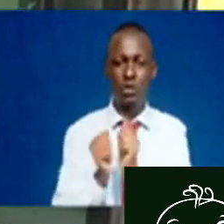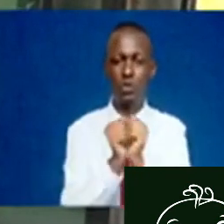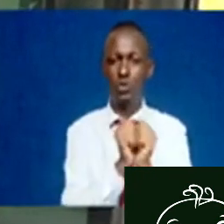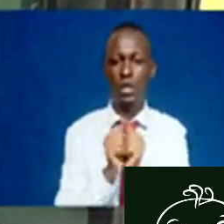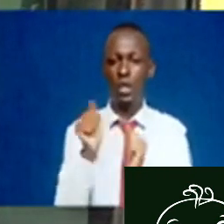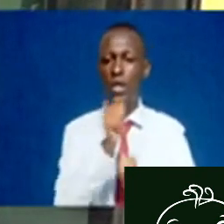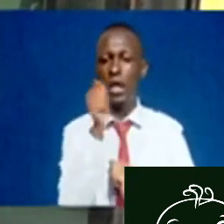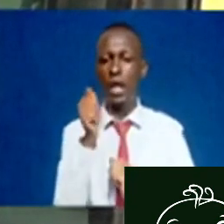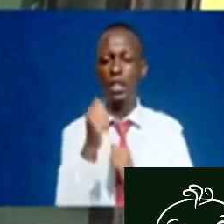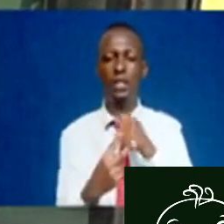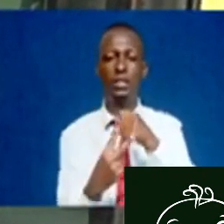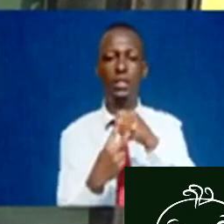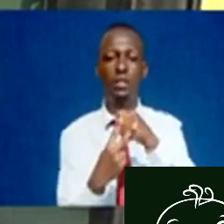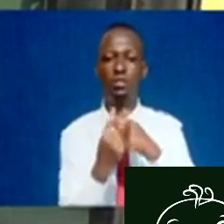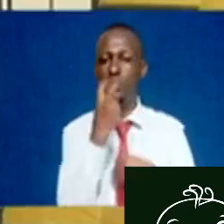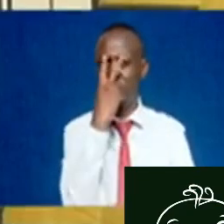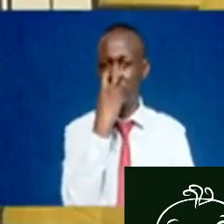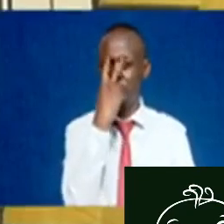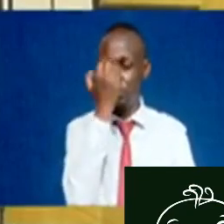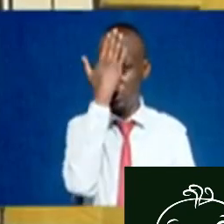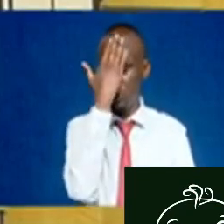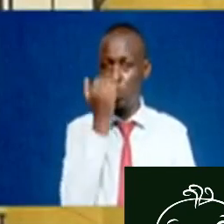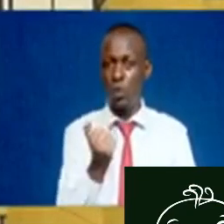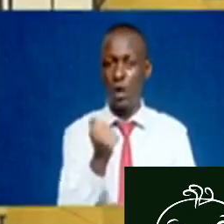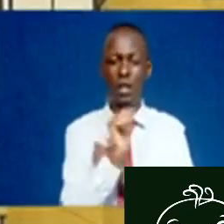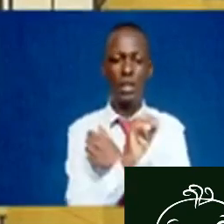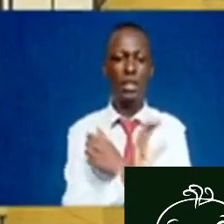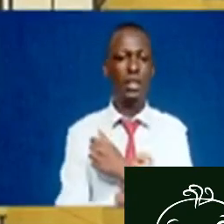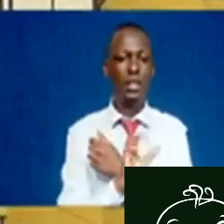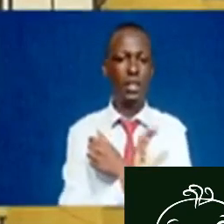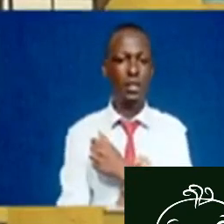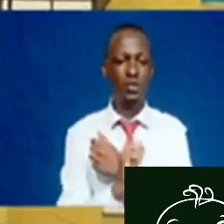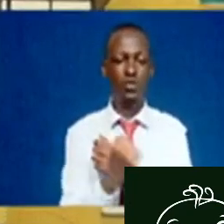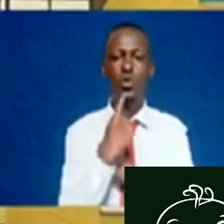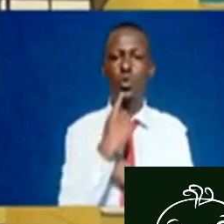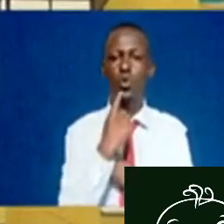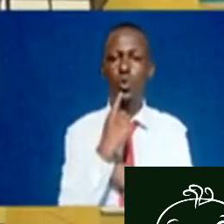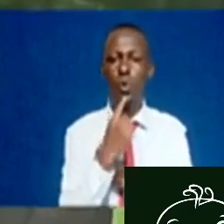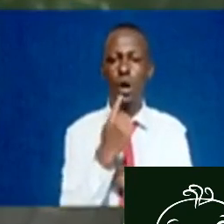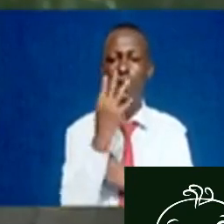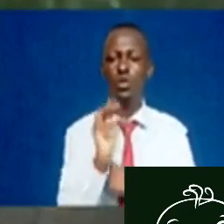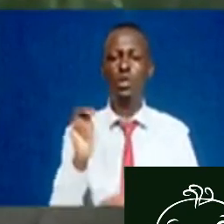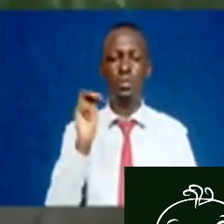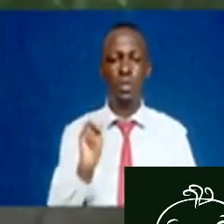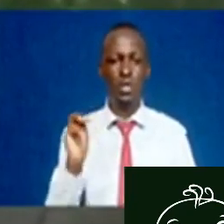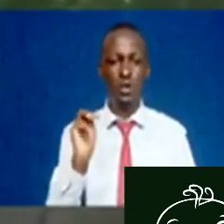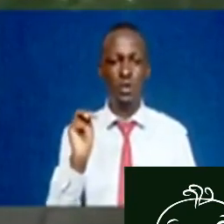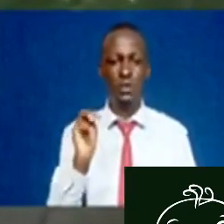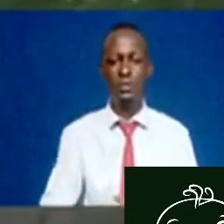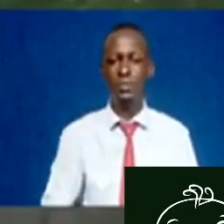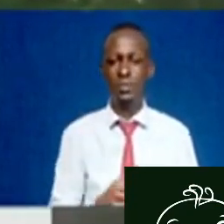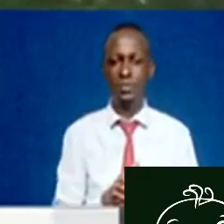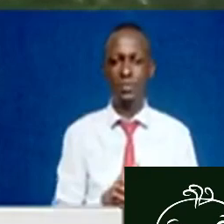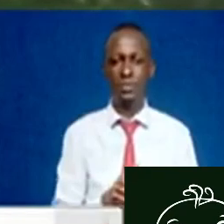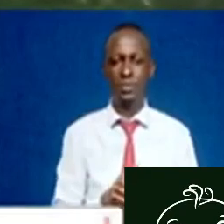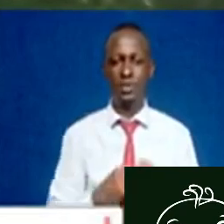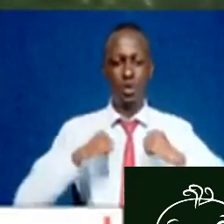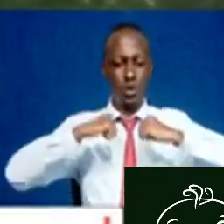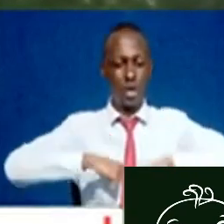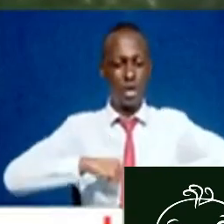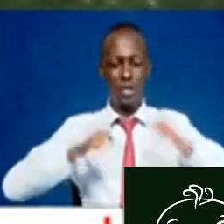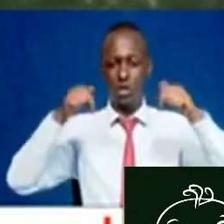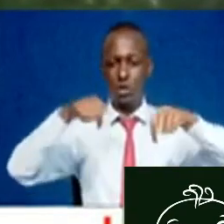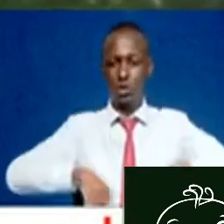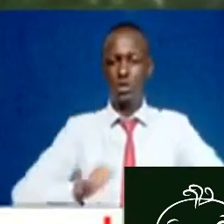washukiwa wengine 7 kwa madai ya wizi wa shilingi milioni 140. Today we have agreed with